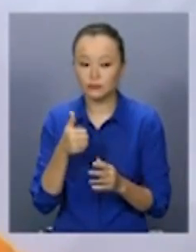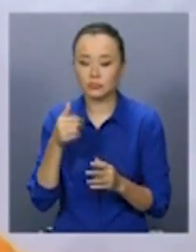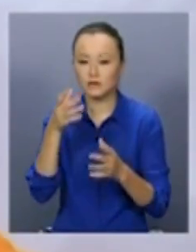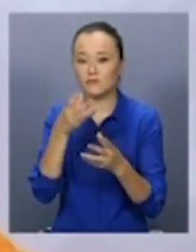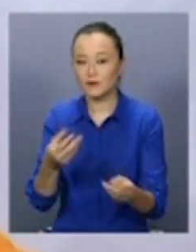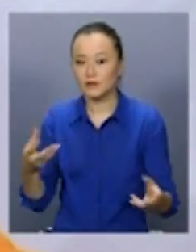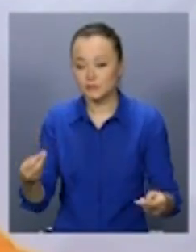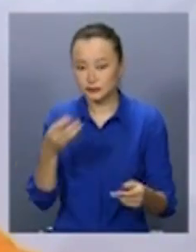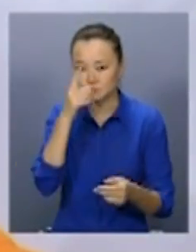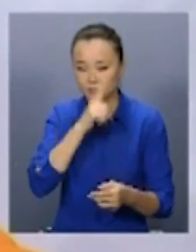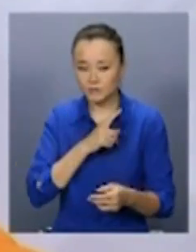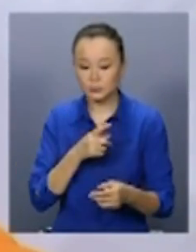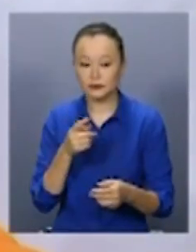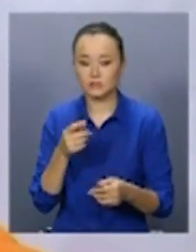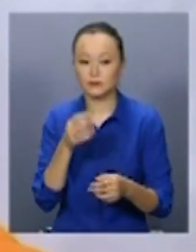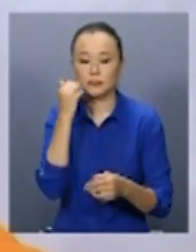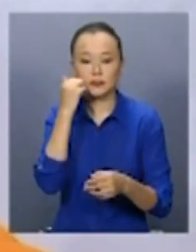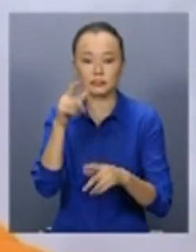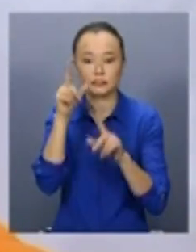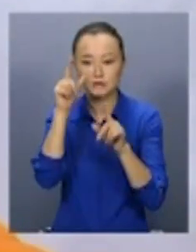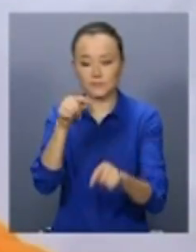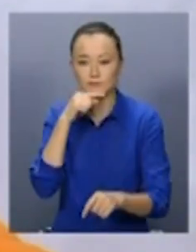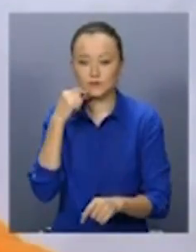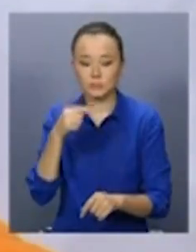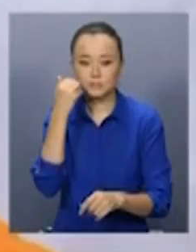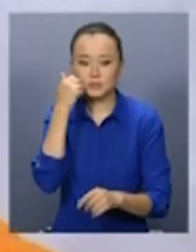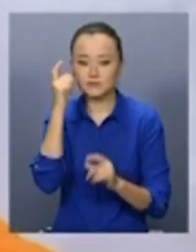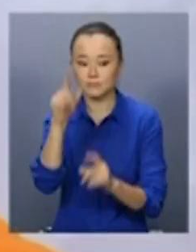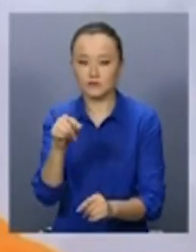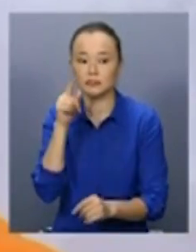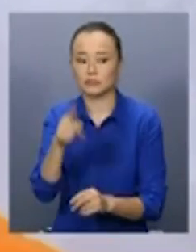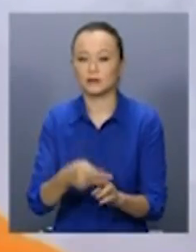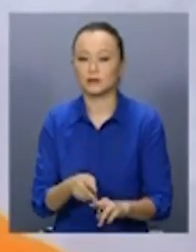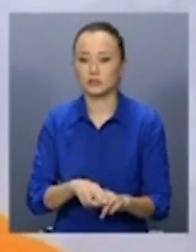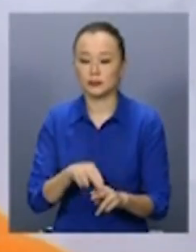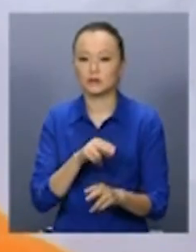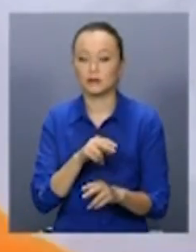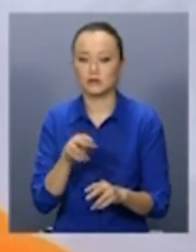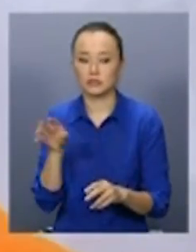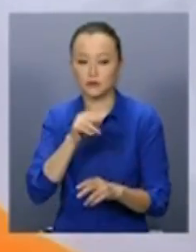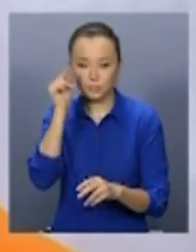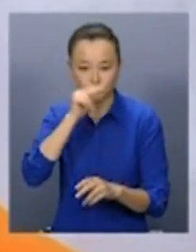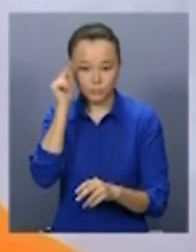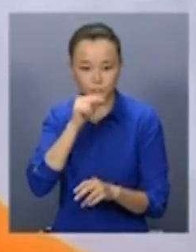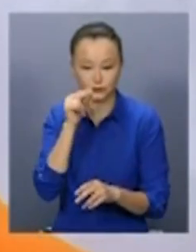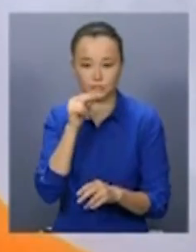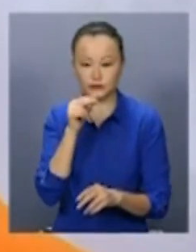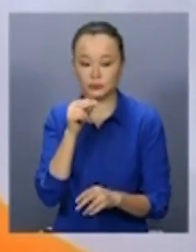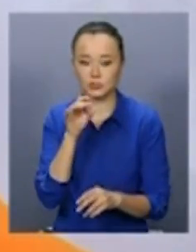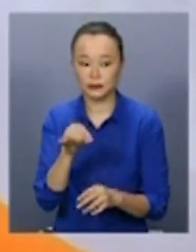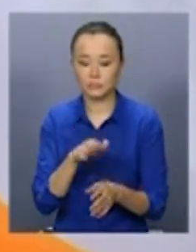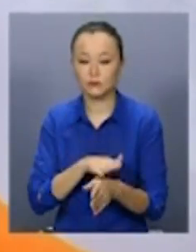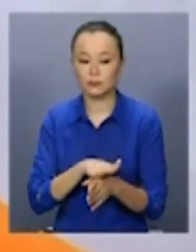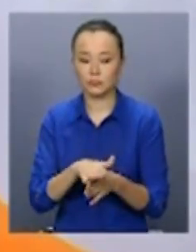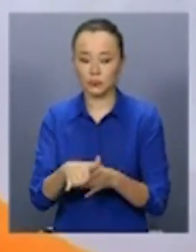айында Мәскеуге барып, Россияға, сол Ресейде осы саланымен оқып толық деп